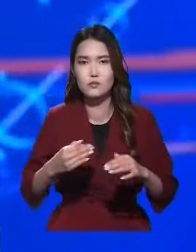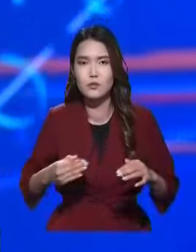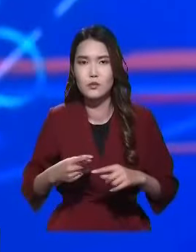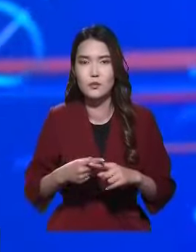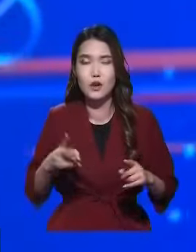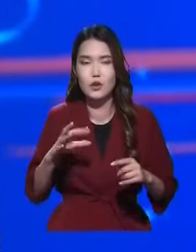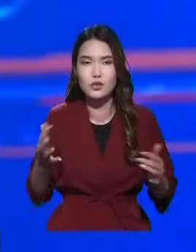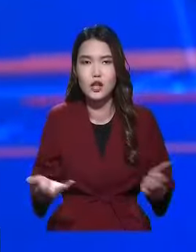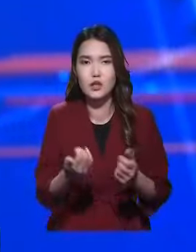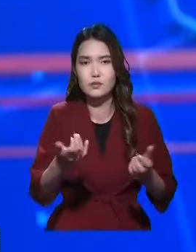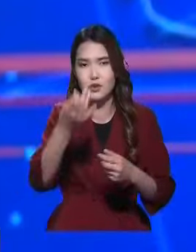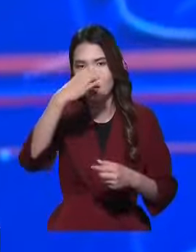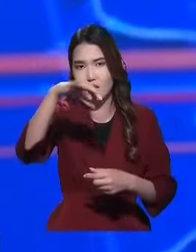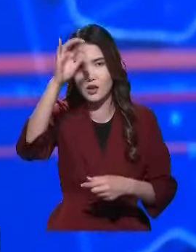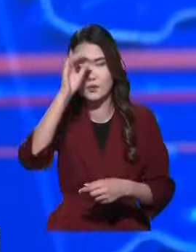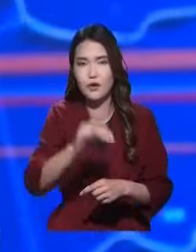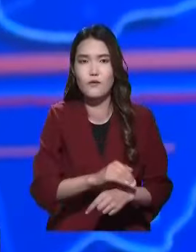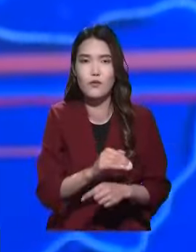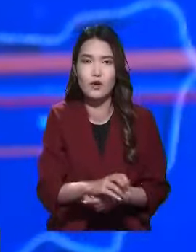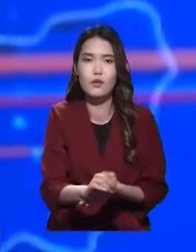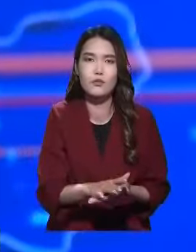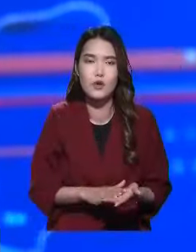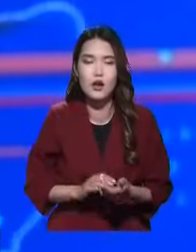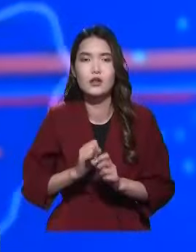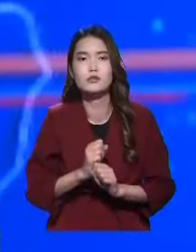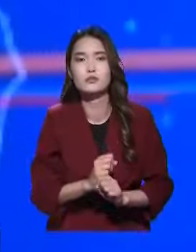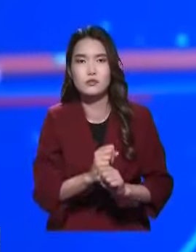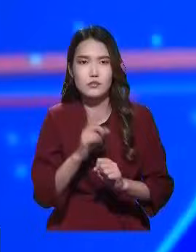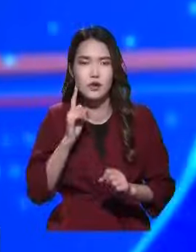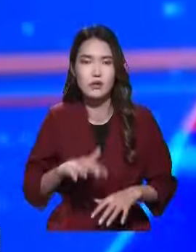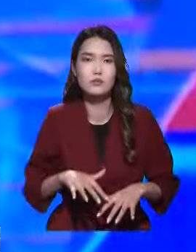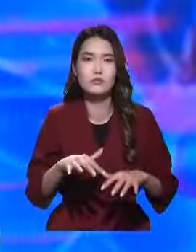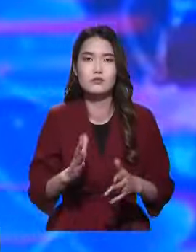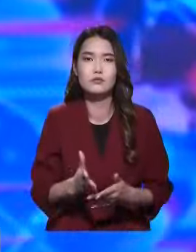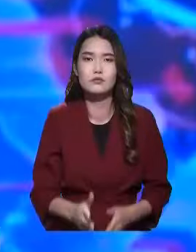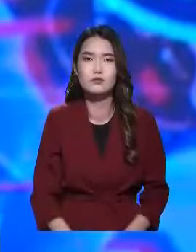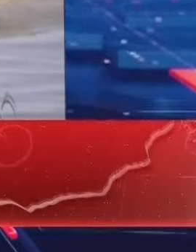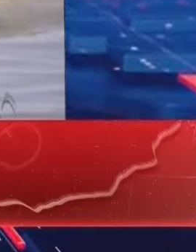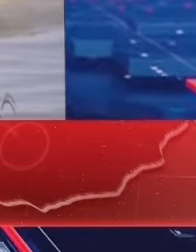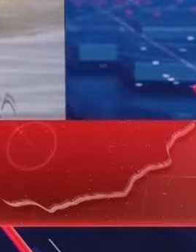Однако спасатели, полицейские и волонтеры продолжают бороться с последствиями половодья.